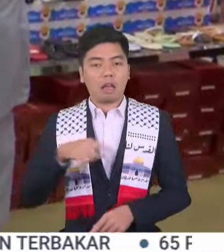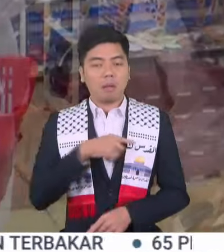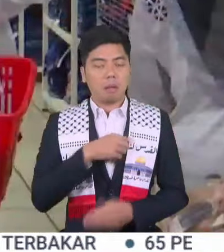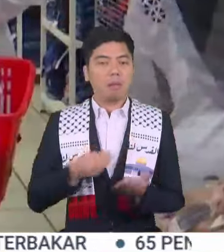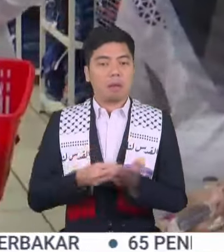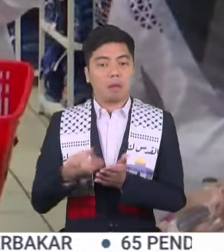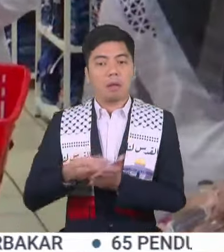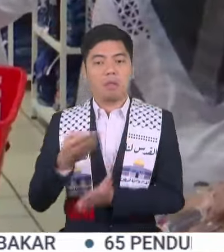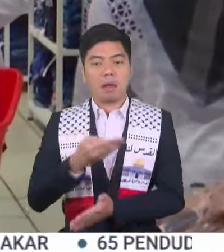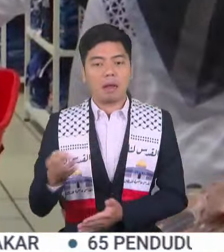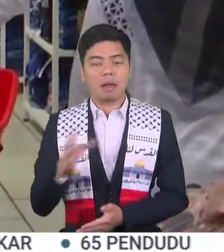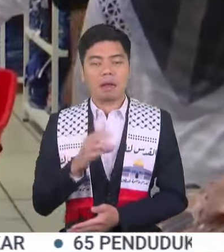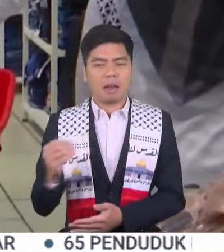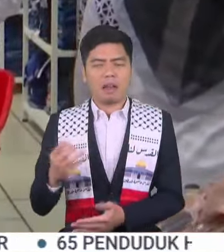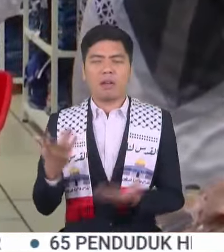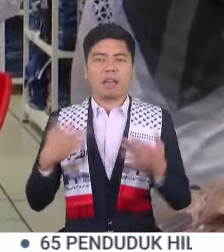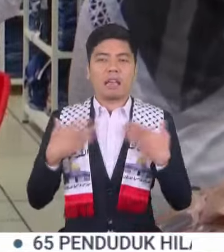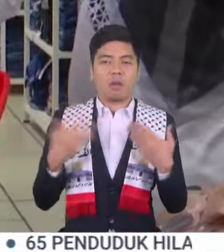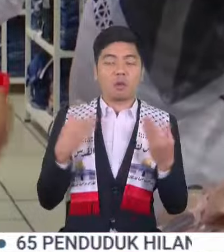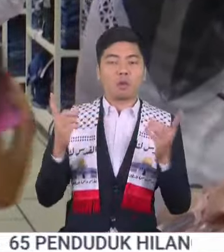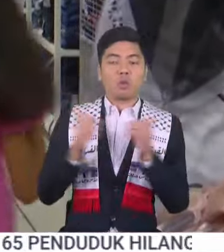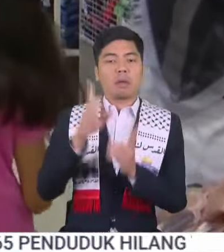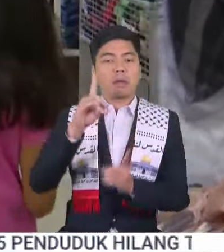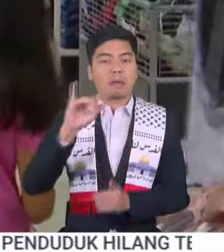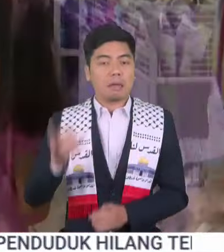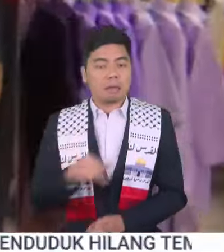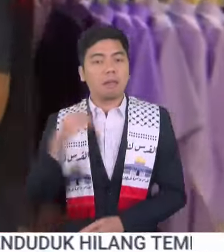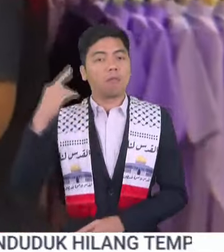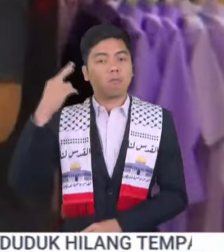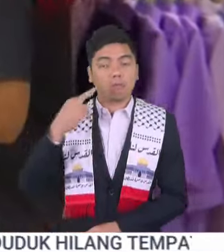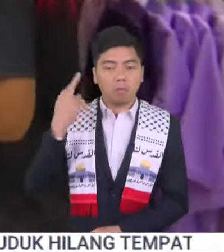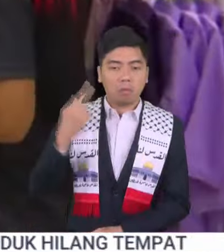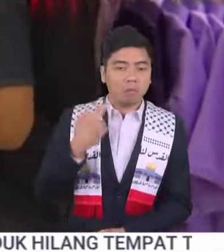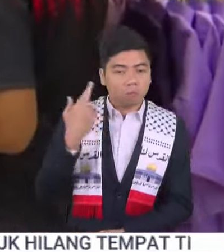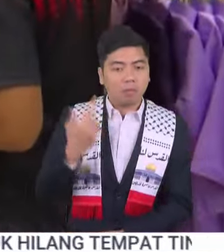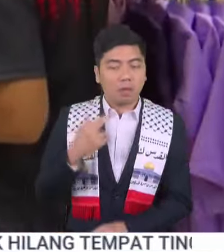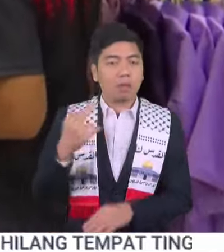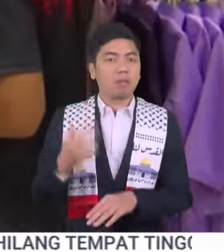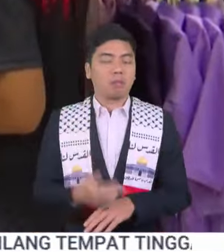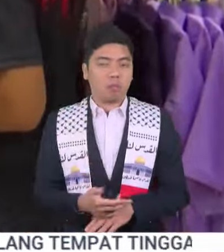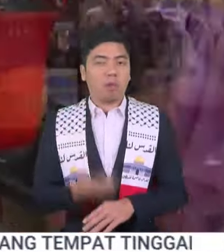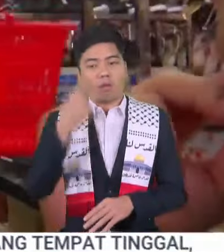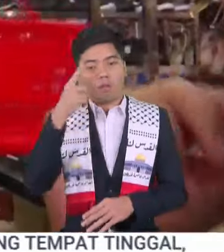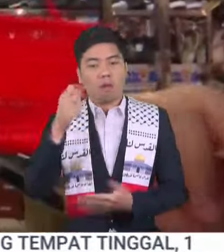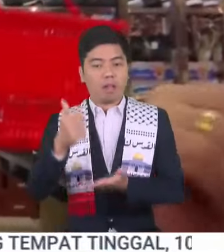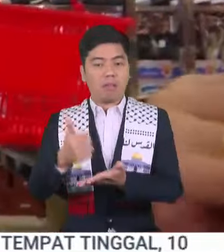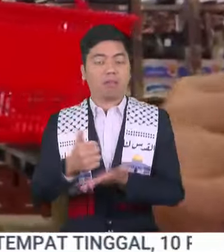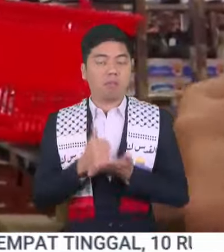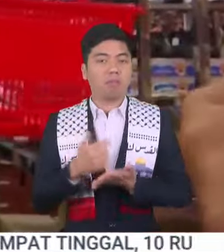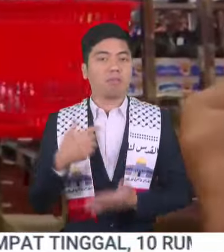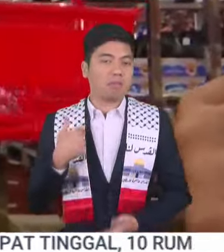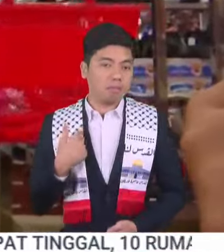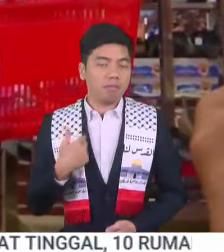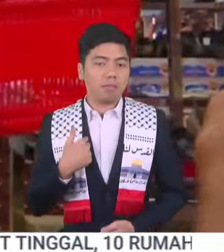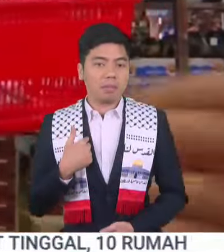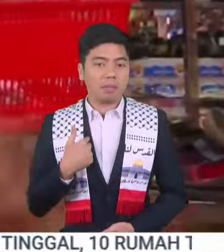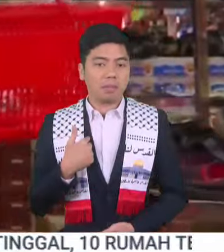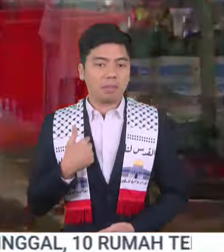dapat jumpa juga apa ni DJ-DJ Labuan FM yang sudi membantu kami lah